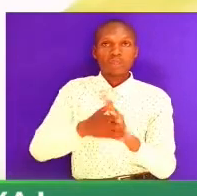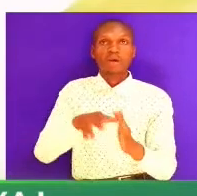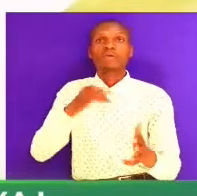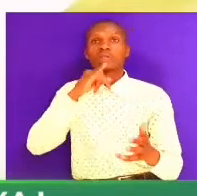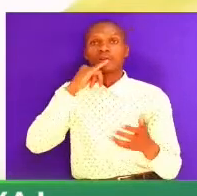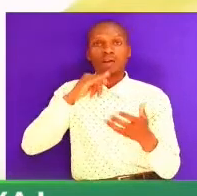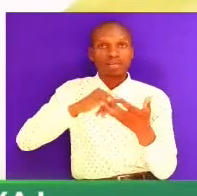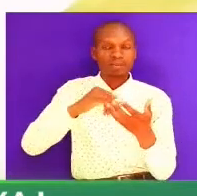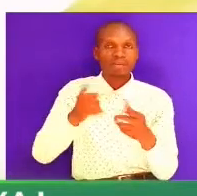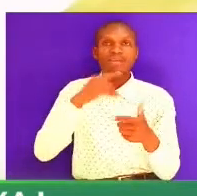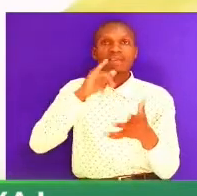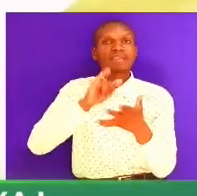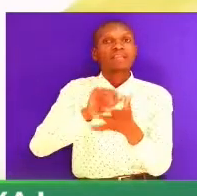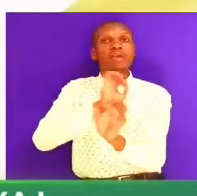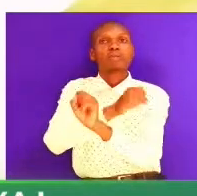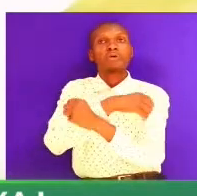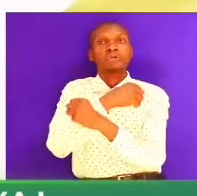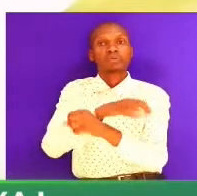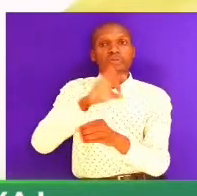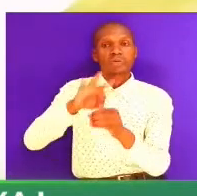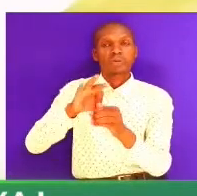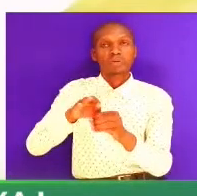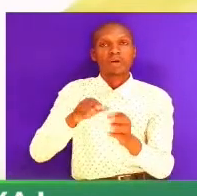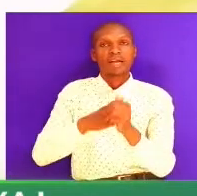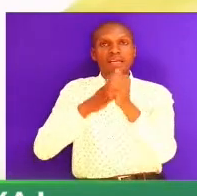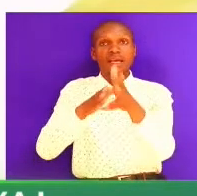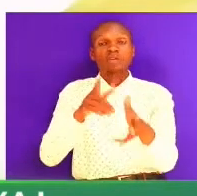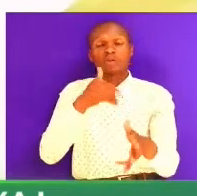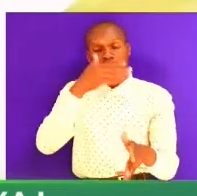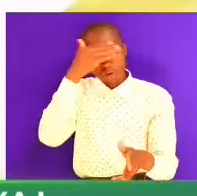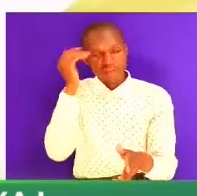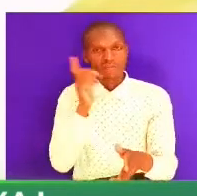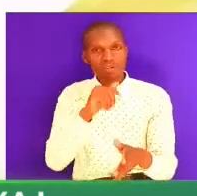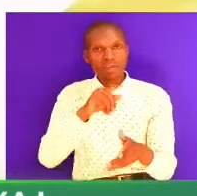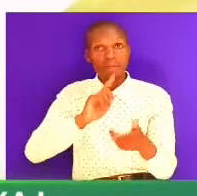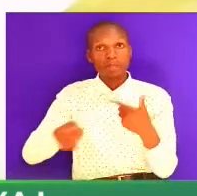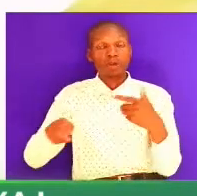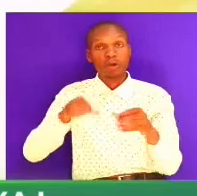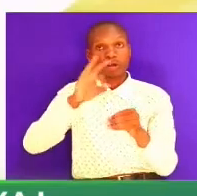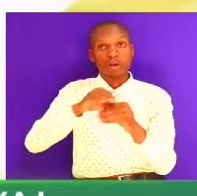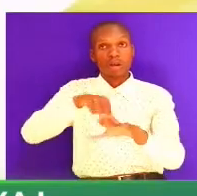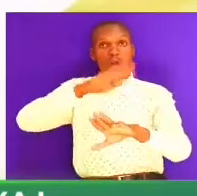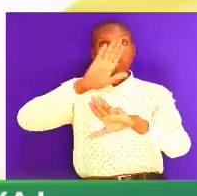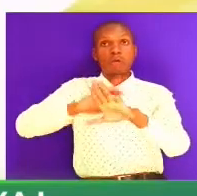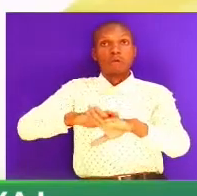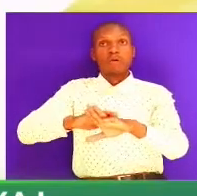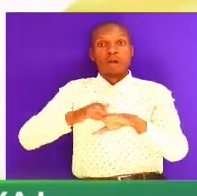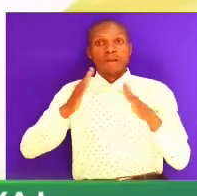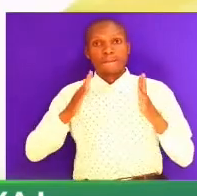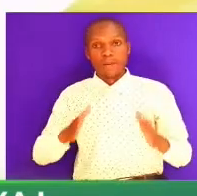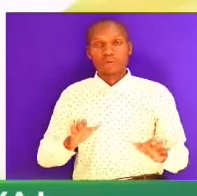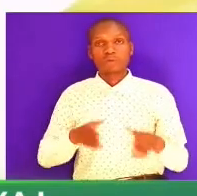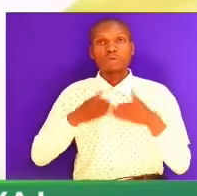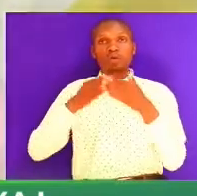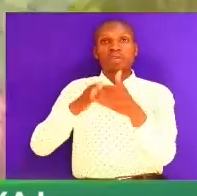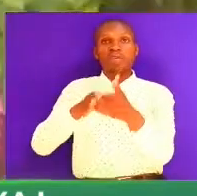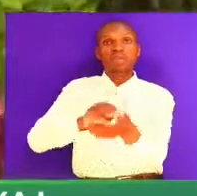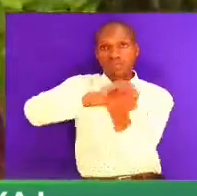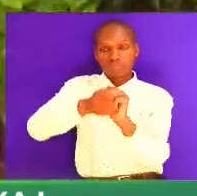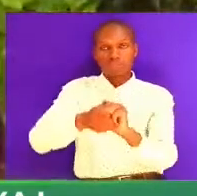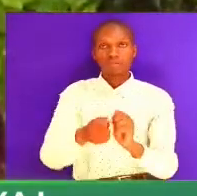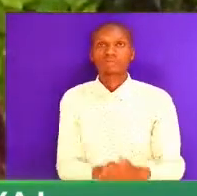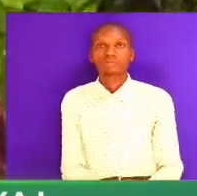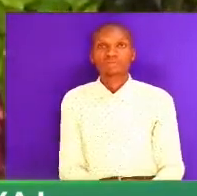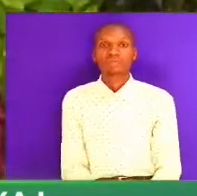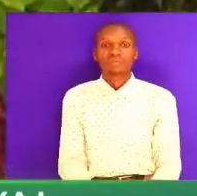kiraba rai bali babe bete chikura kuri ndi go baraji go chora baraya baya erigo so ase bunge na kureta magendo ensemo ya gusi